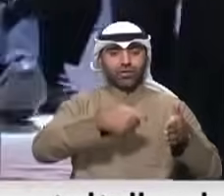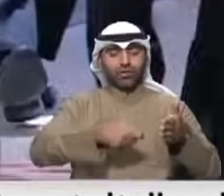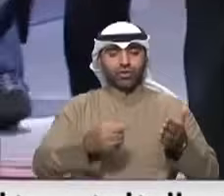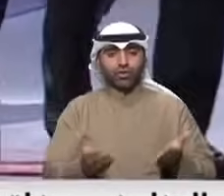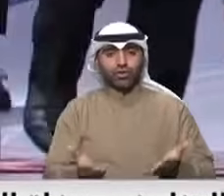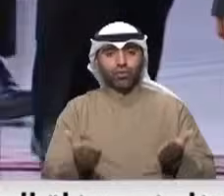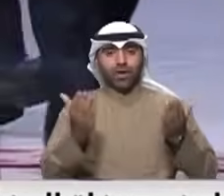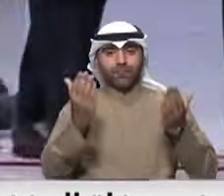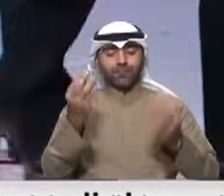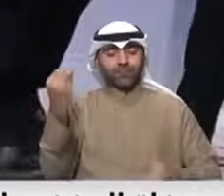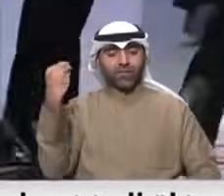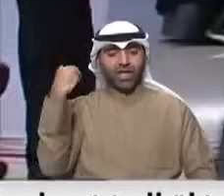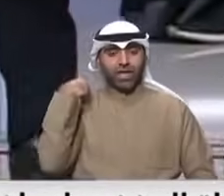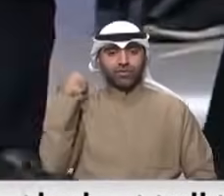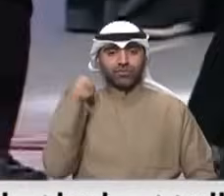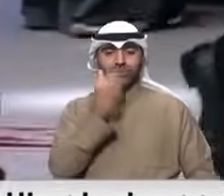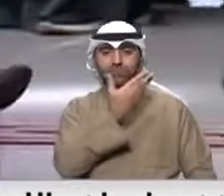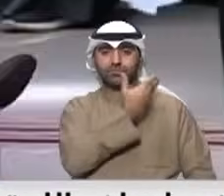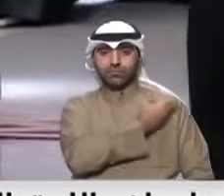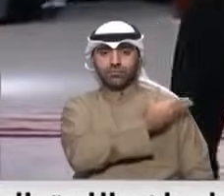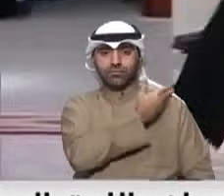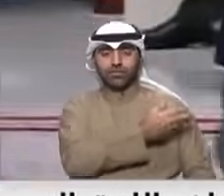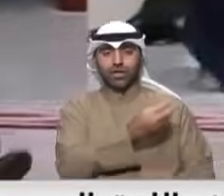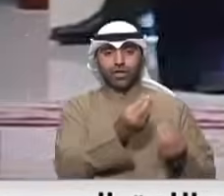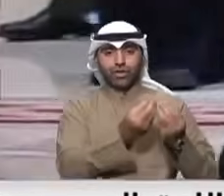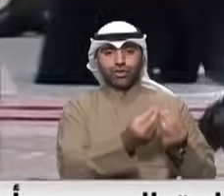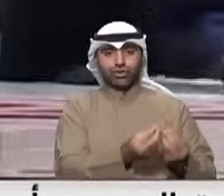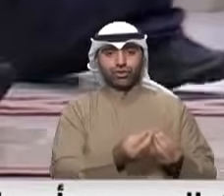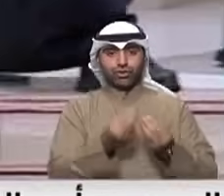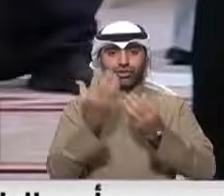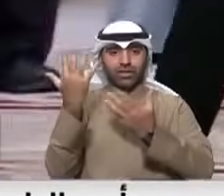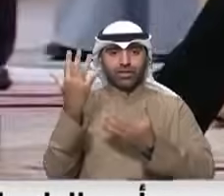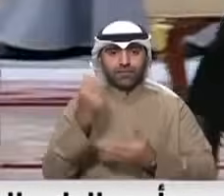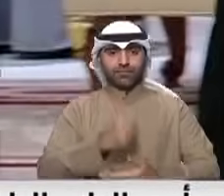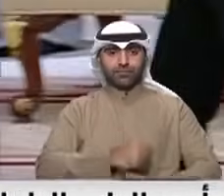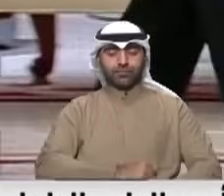ثرا وجعل الجنه مثواه وعدد من الشيوخ